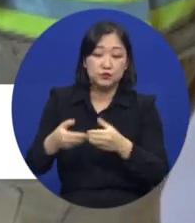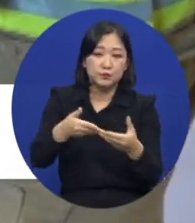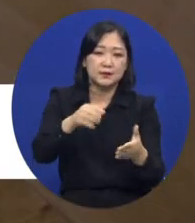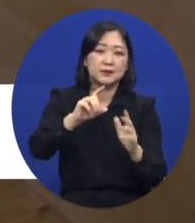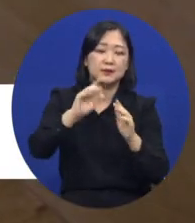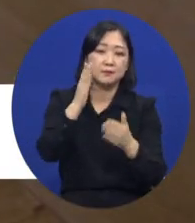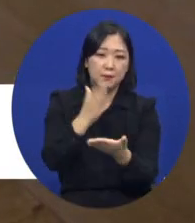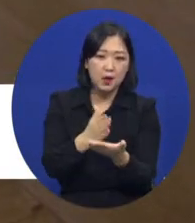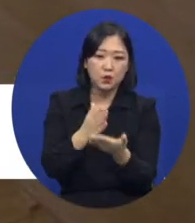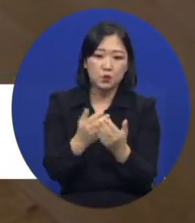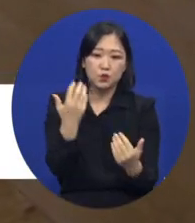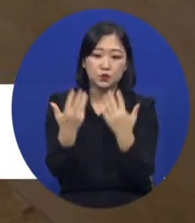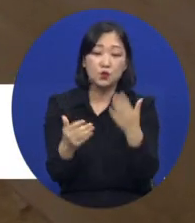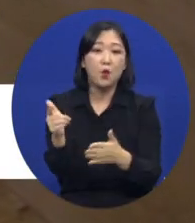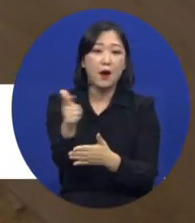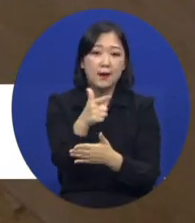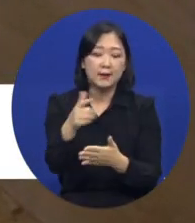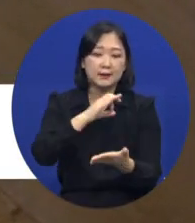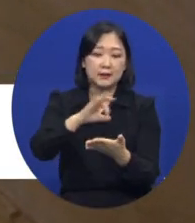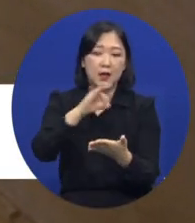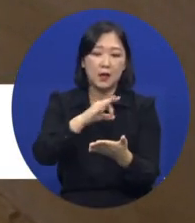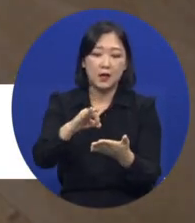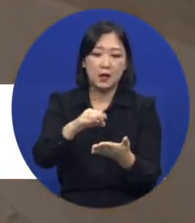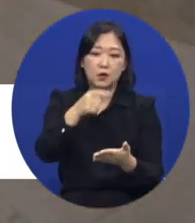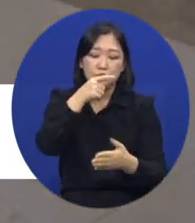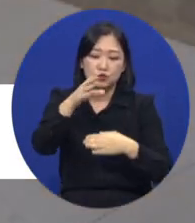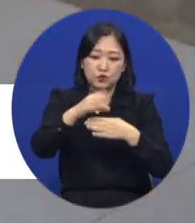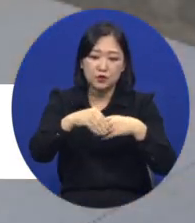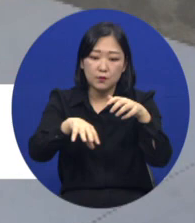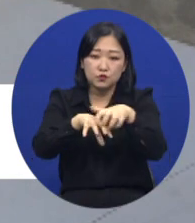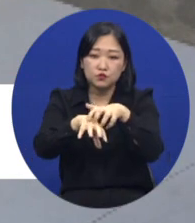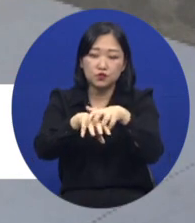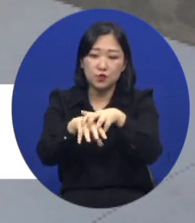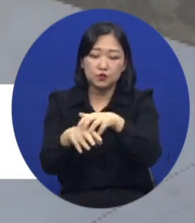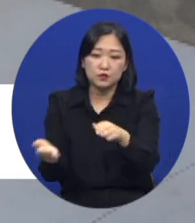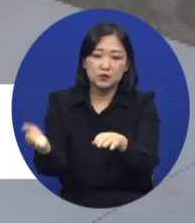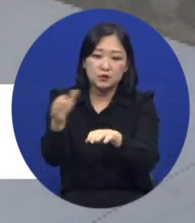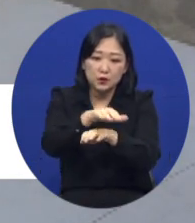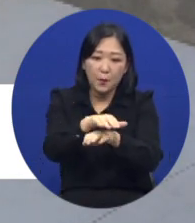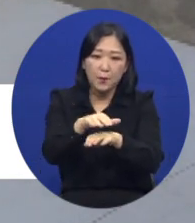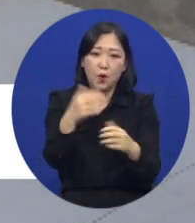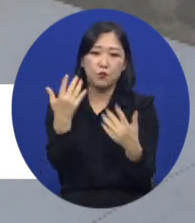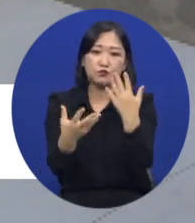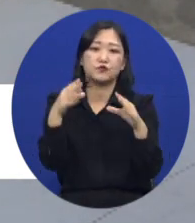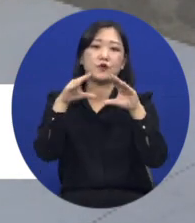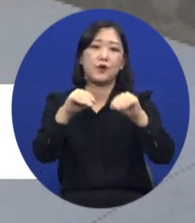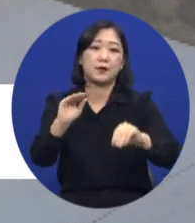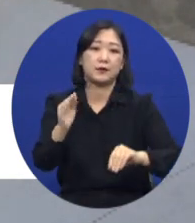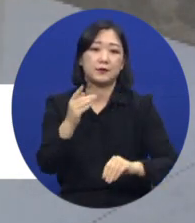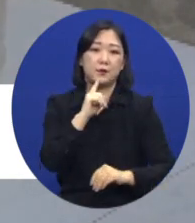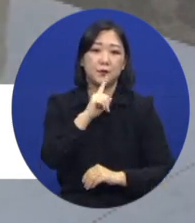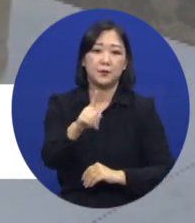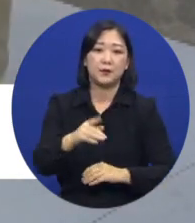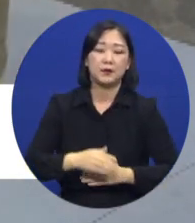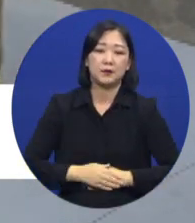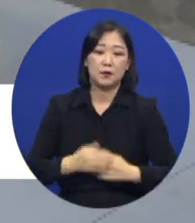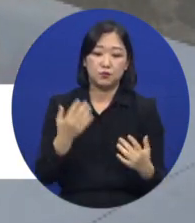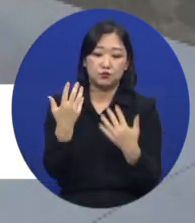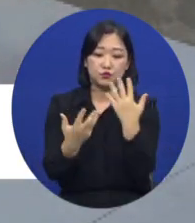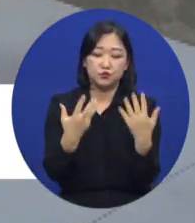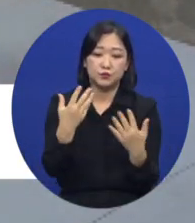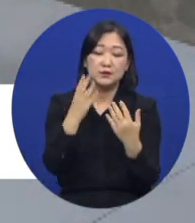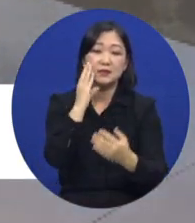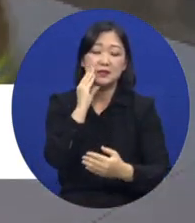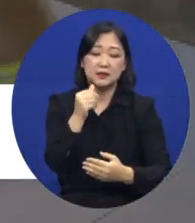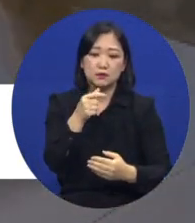말고 소화기를 사용하거나 젖은 수건 등으로 덮어 불을 꺼야 한다고 당부했습니다. 소방본부는 불이 붙은